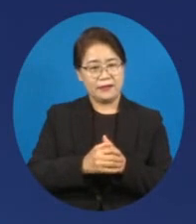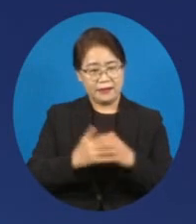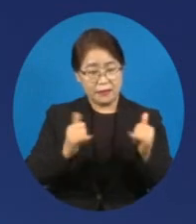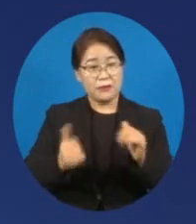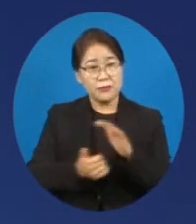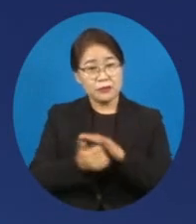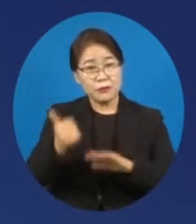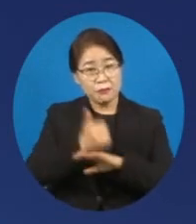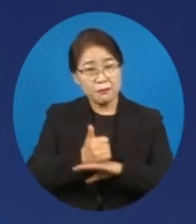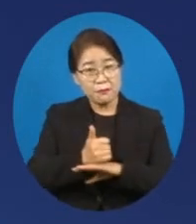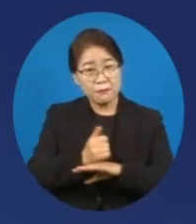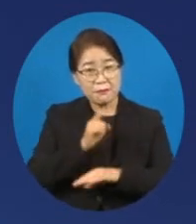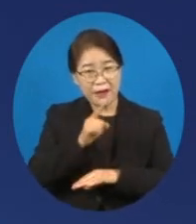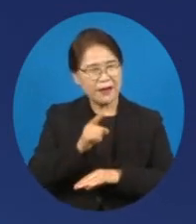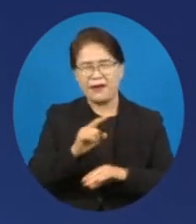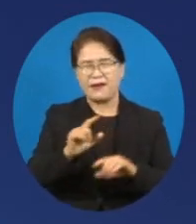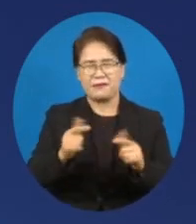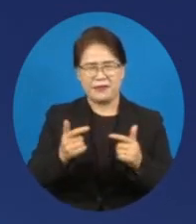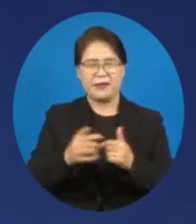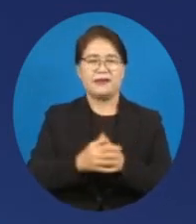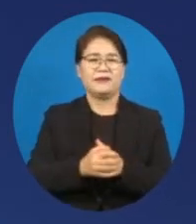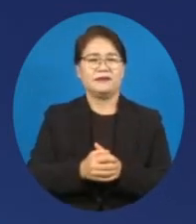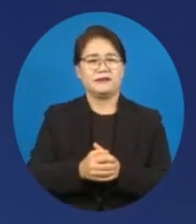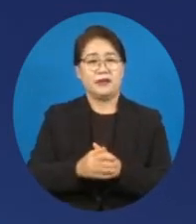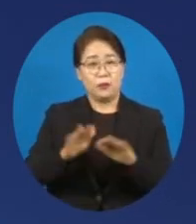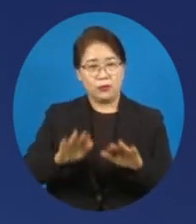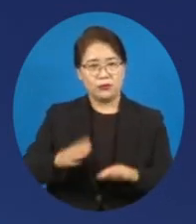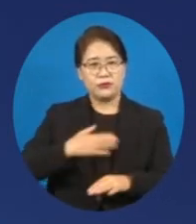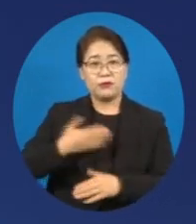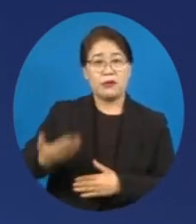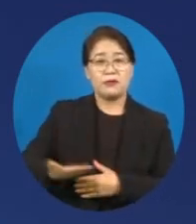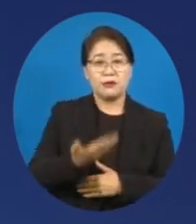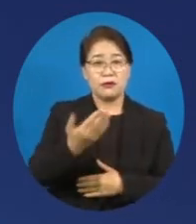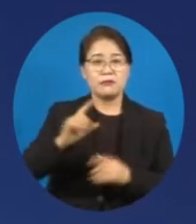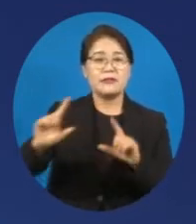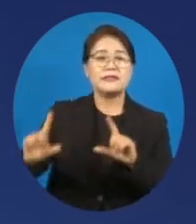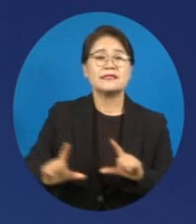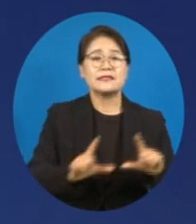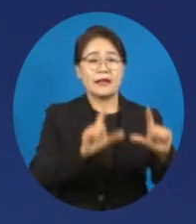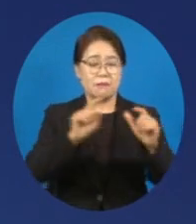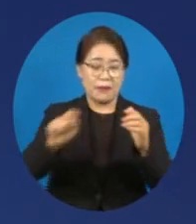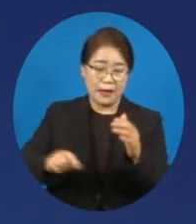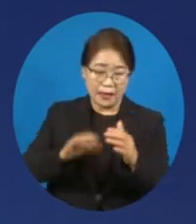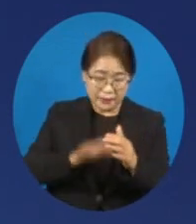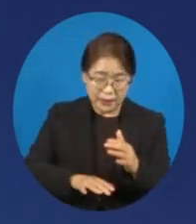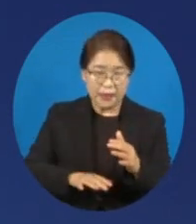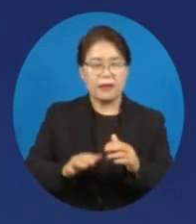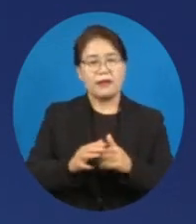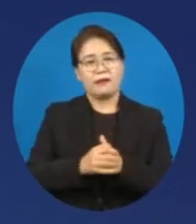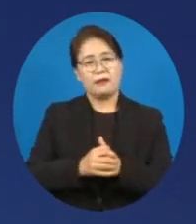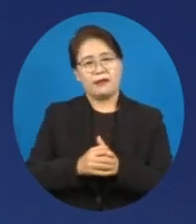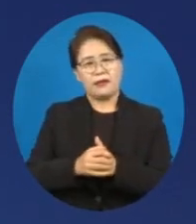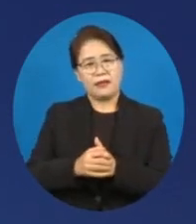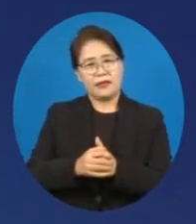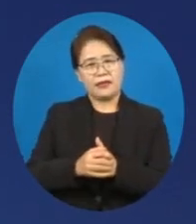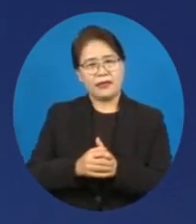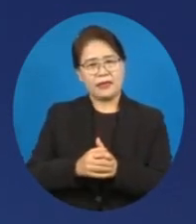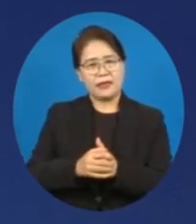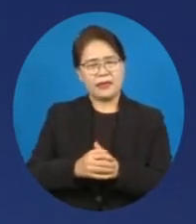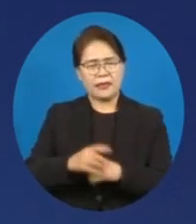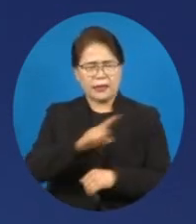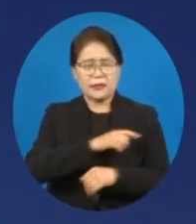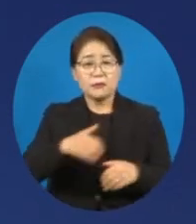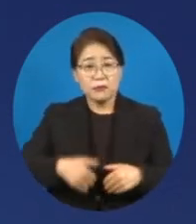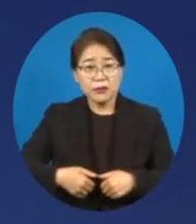있겠어요 그래서 오늘 저와 여러분의 인생 가운데도 현실적으로 가장 필요한 것이 뭐냐